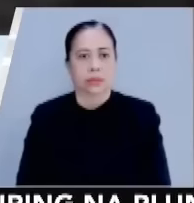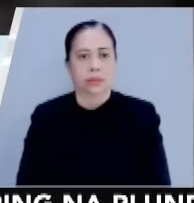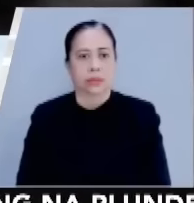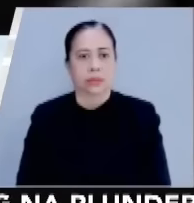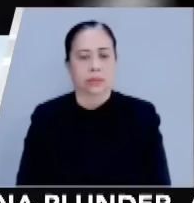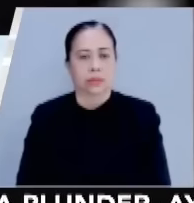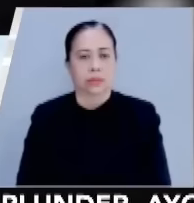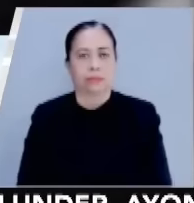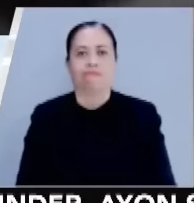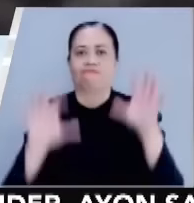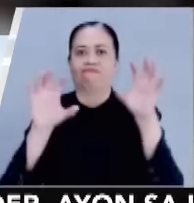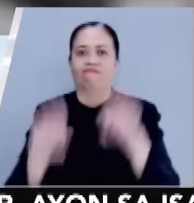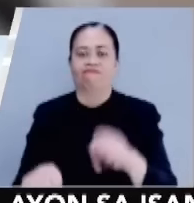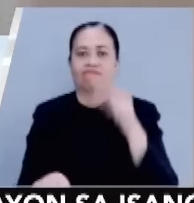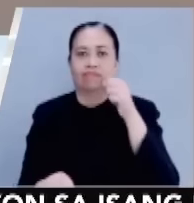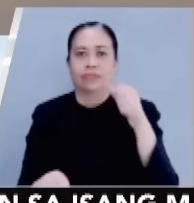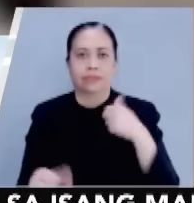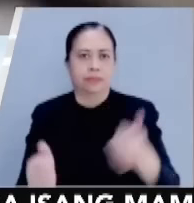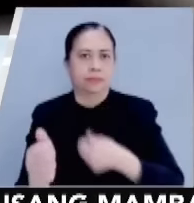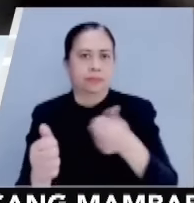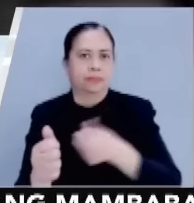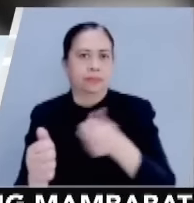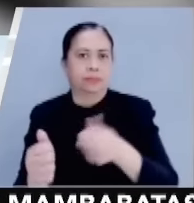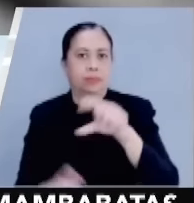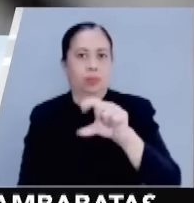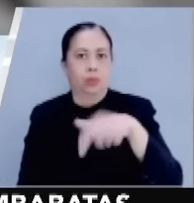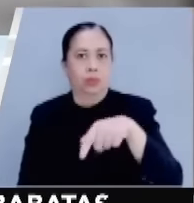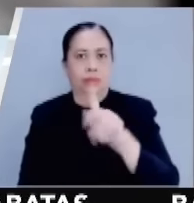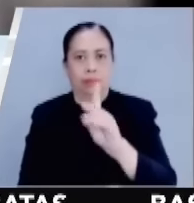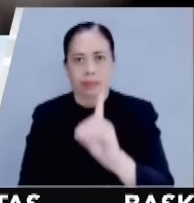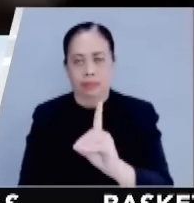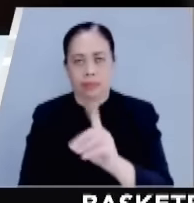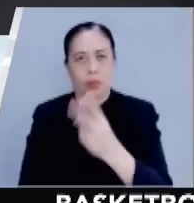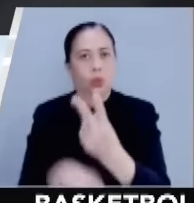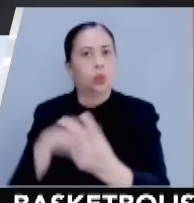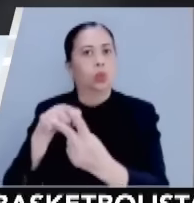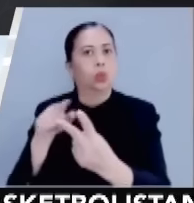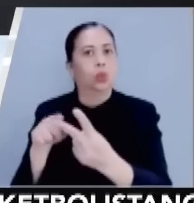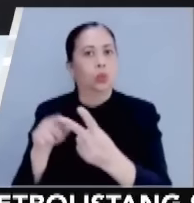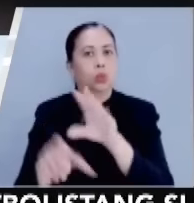Arestado kagabi sa follow-up operation ng Quezon City Police District ang dalawang sangkot sa pamamaril.